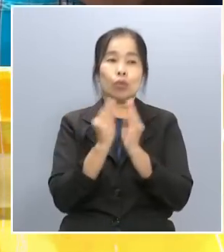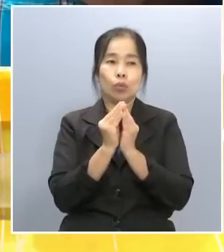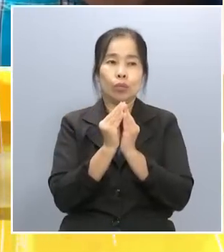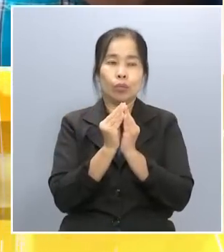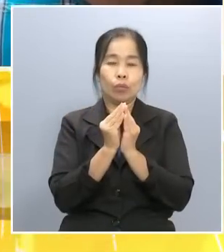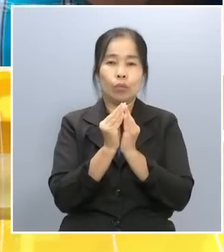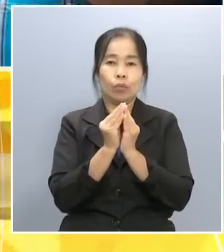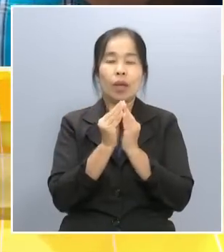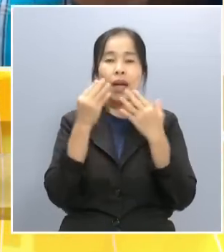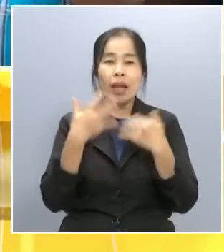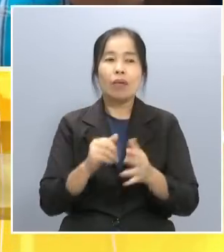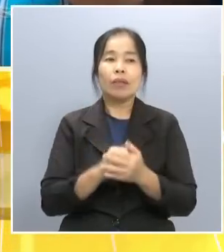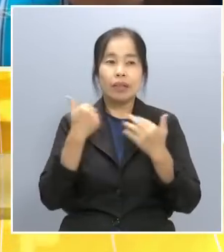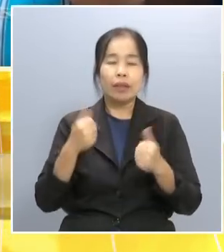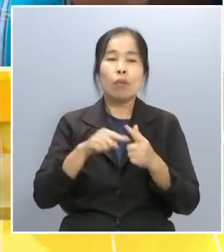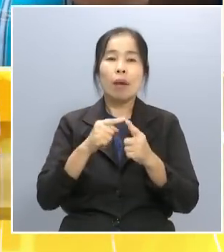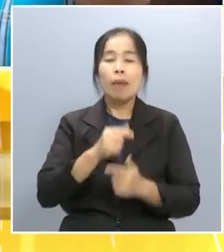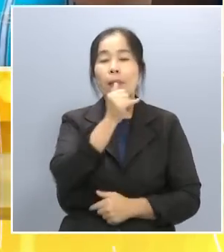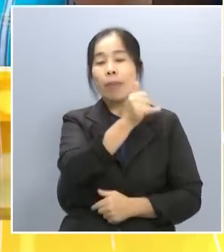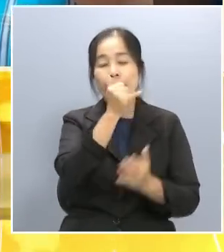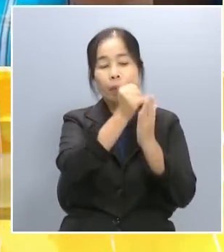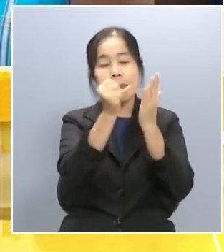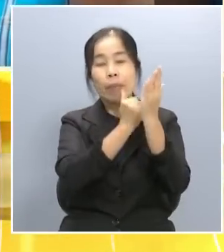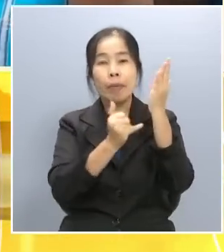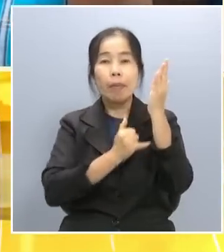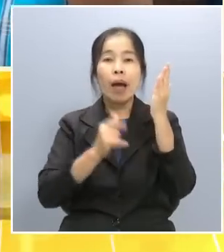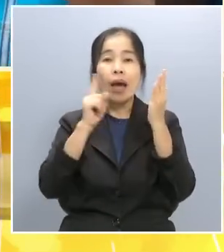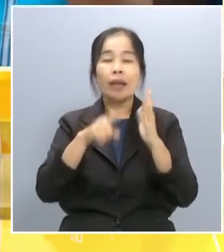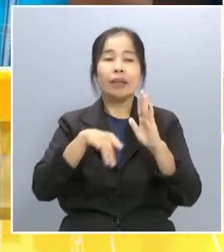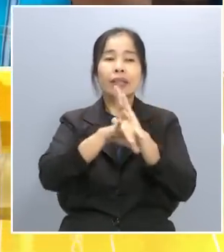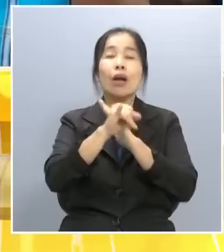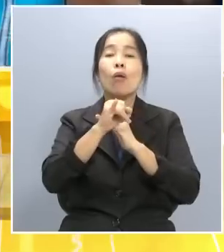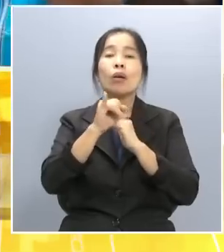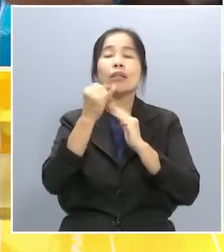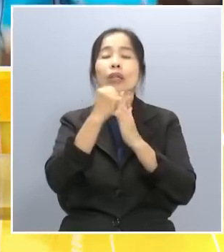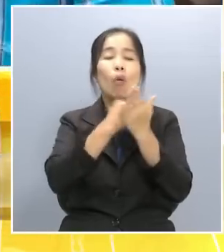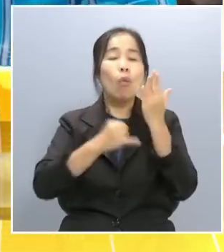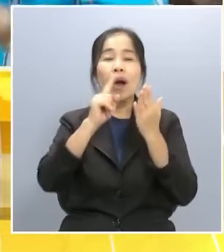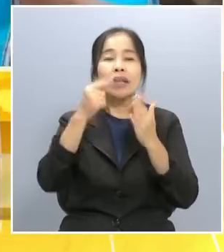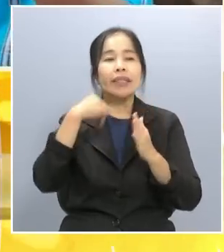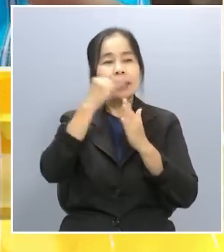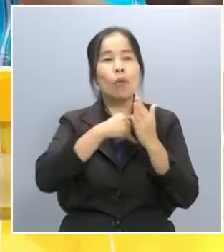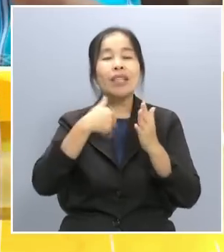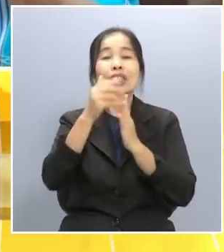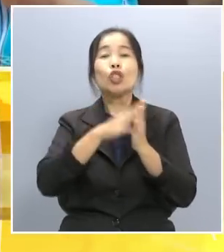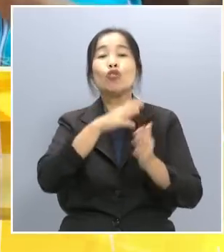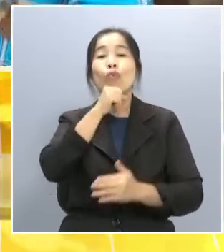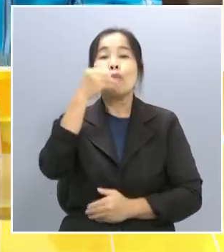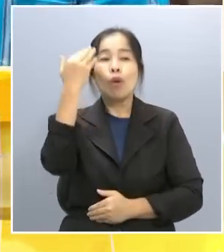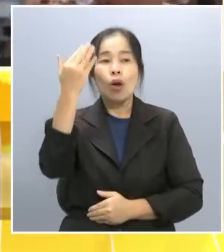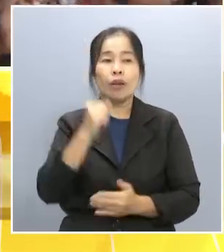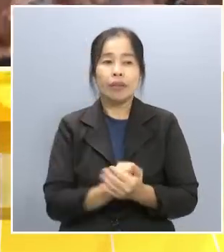อย่างนี้จะเป็นการเดินสายจังหวัดที่ผมเดาเองอาจจะเป็นจังหวัดสีส้มก่อน